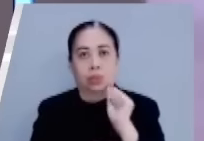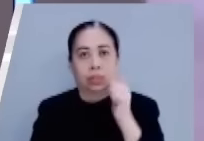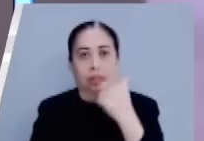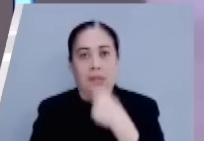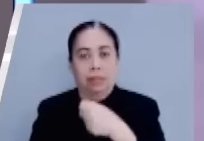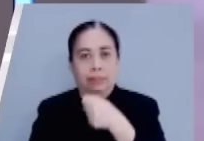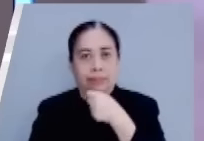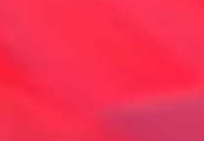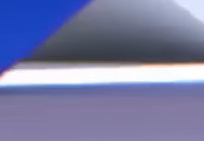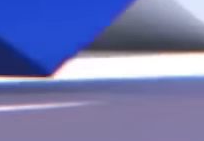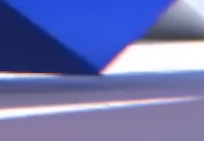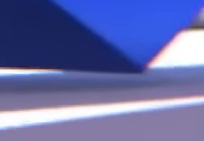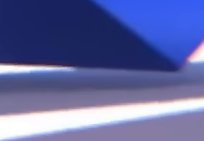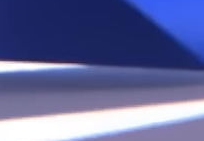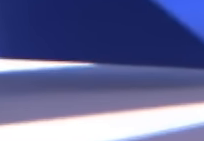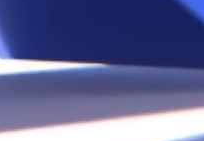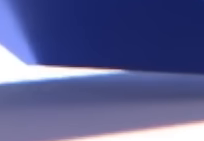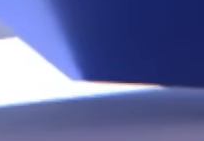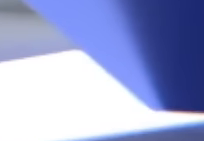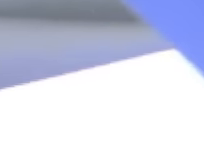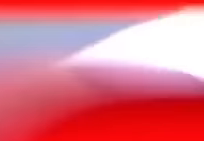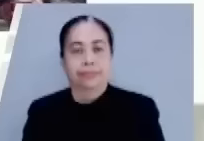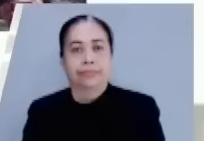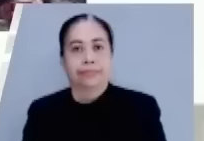ni Jonathan Andal.